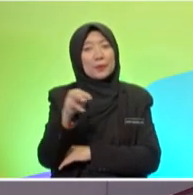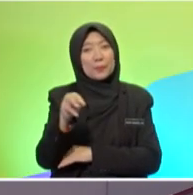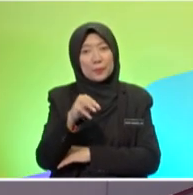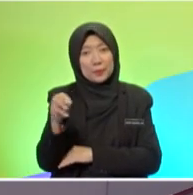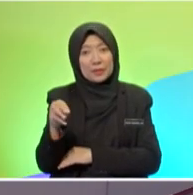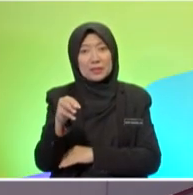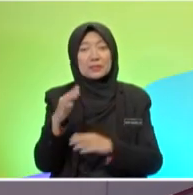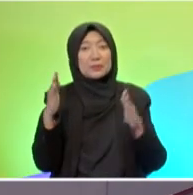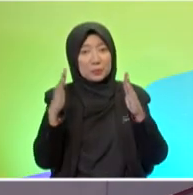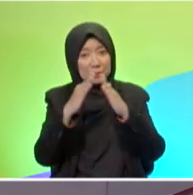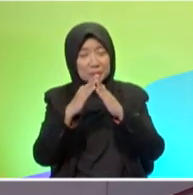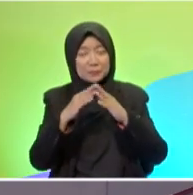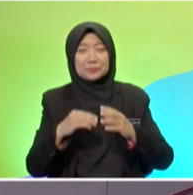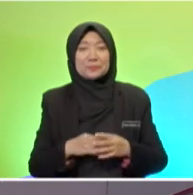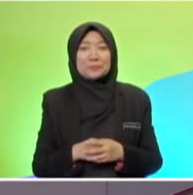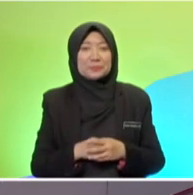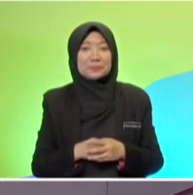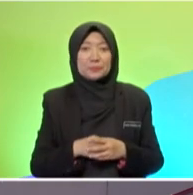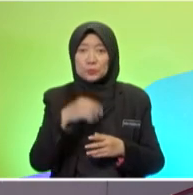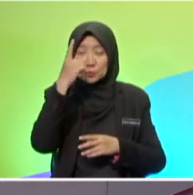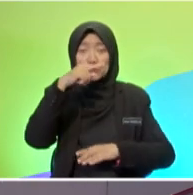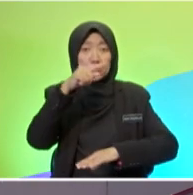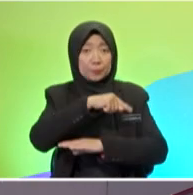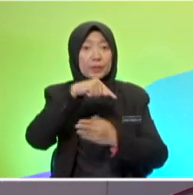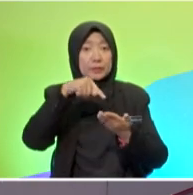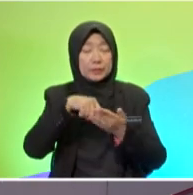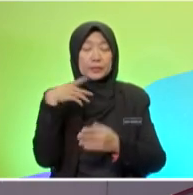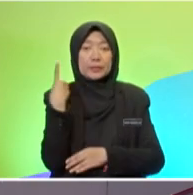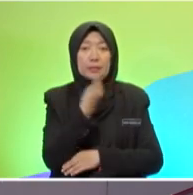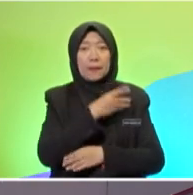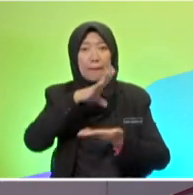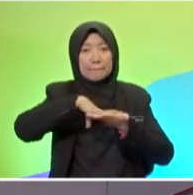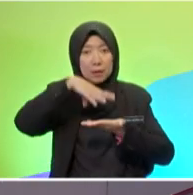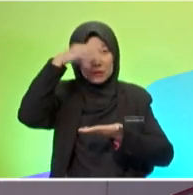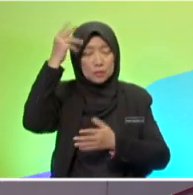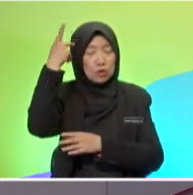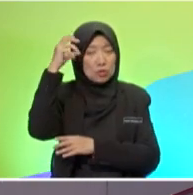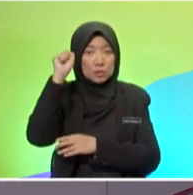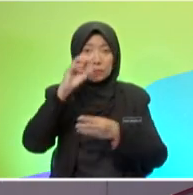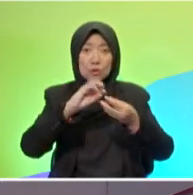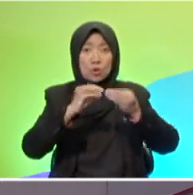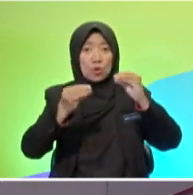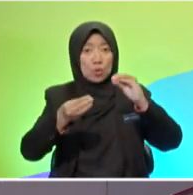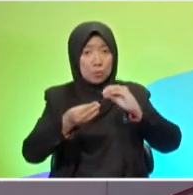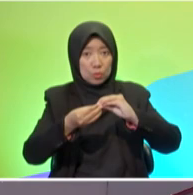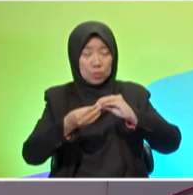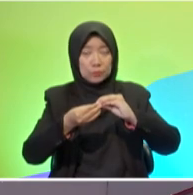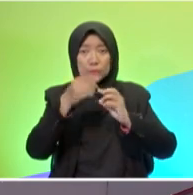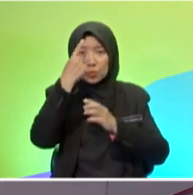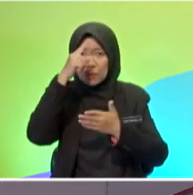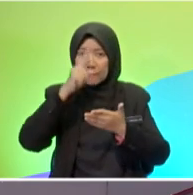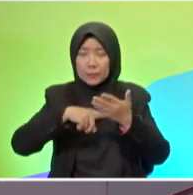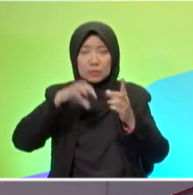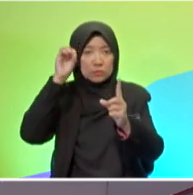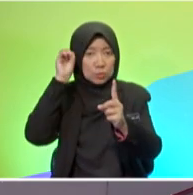rumah. Okey, untuk hari ini Cikgu akan mengajar tentang konsep nombor. Objektif kita pada hari ini ataupun kemahiran yang awak